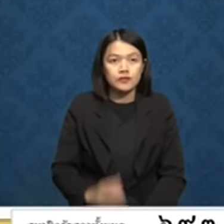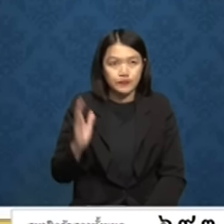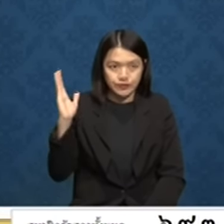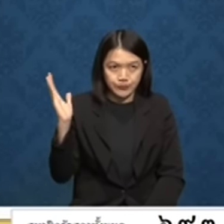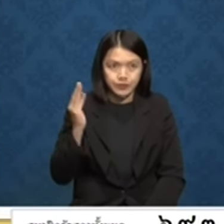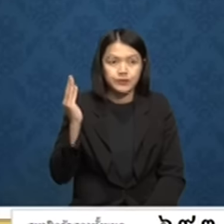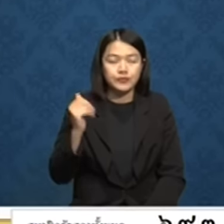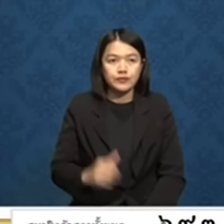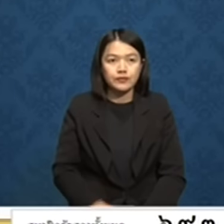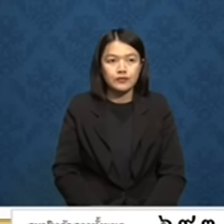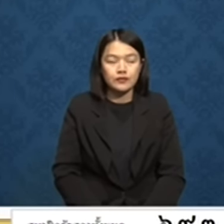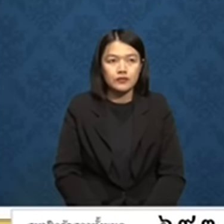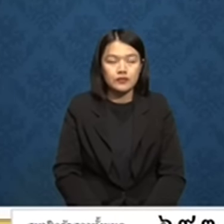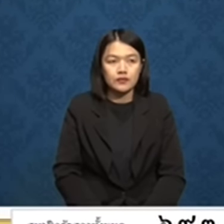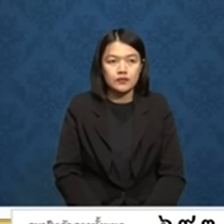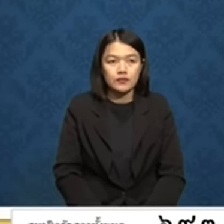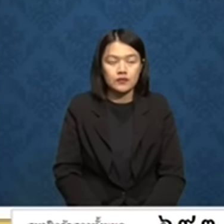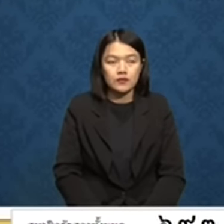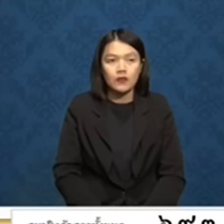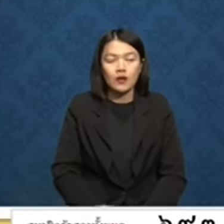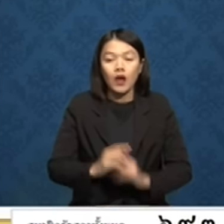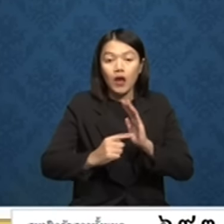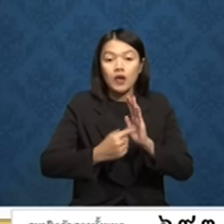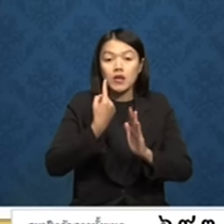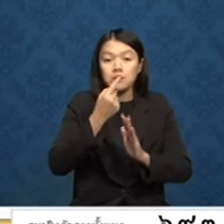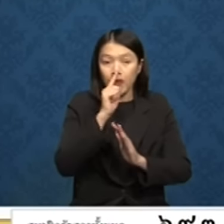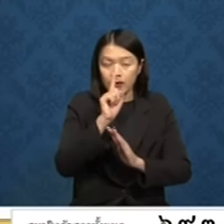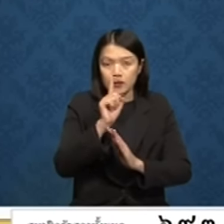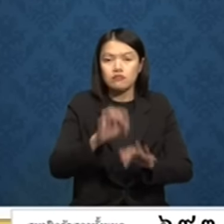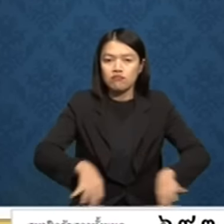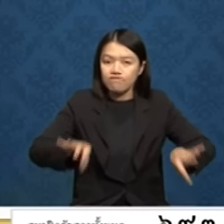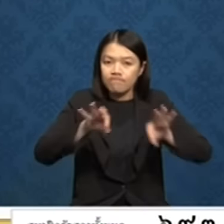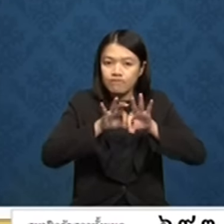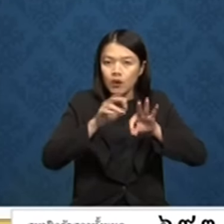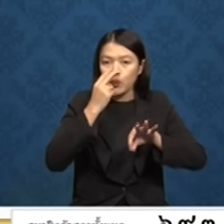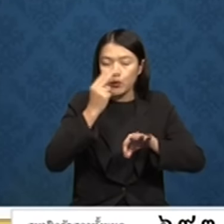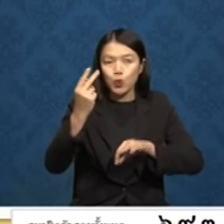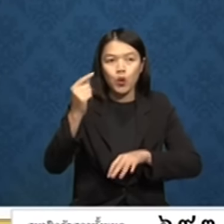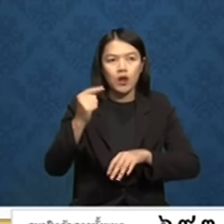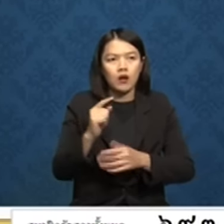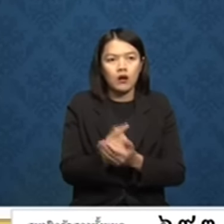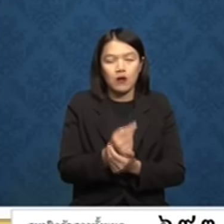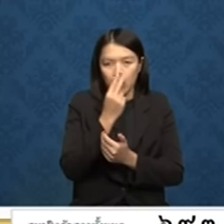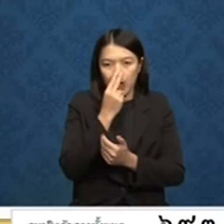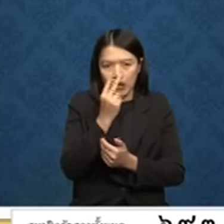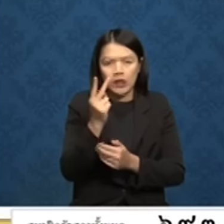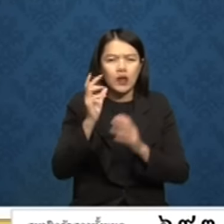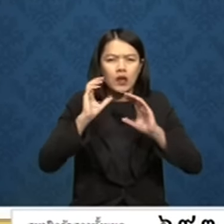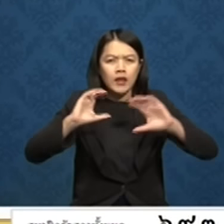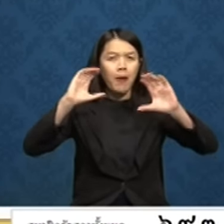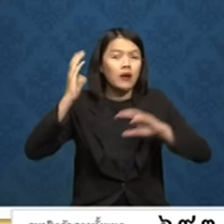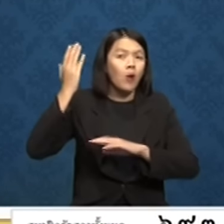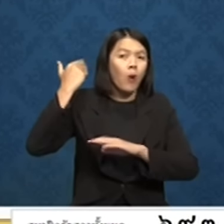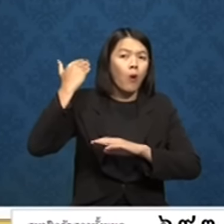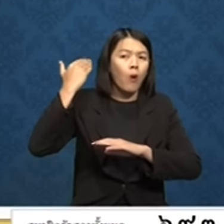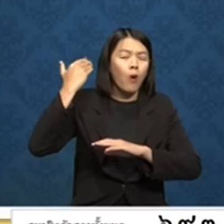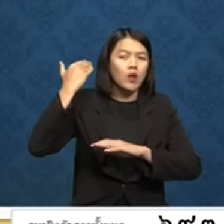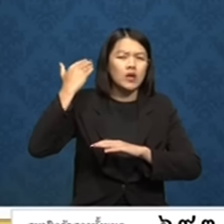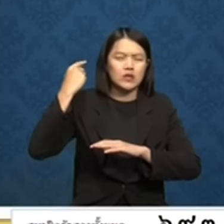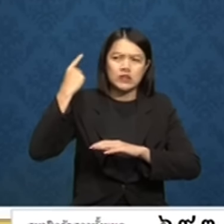ปครับการตั้งต้นที่ตั้งหลักนี้สำคัญมากนะครับนี่คือจุดที่แตกต่างจากรัฐบาลก่อนหน้านี้789